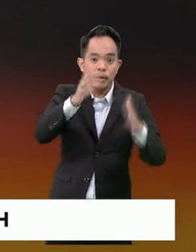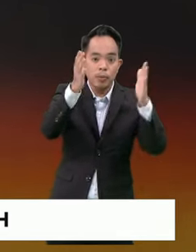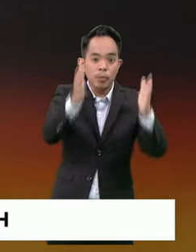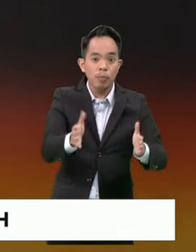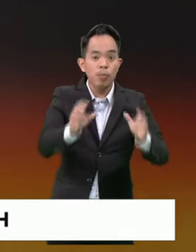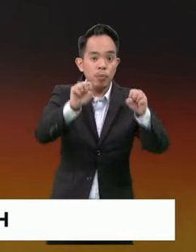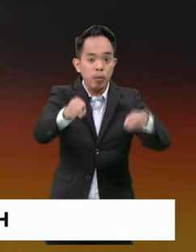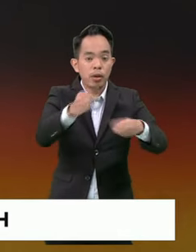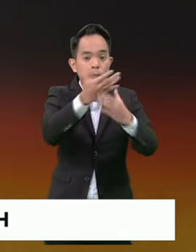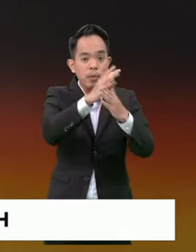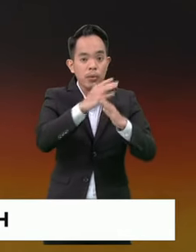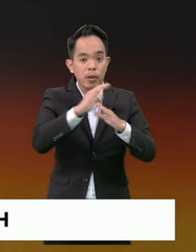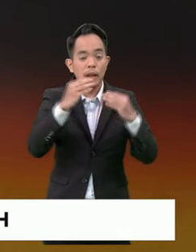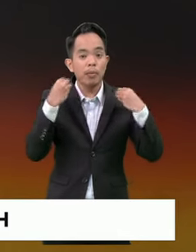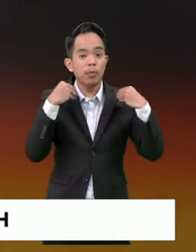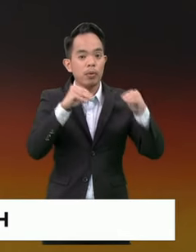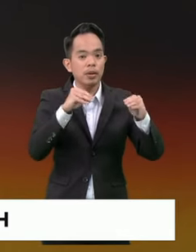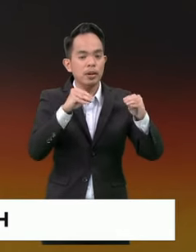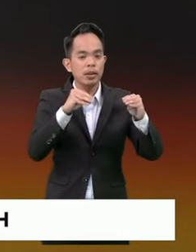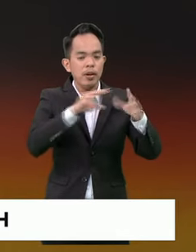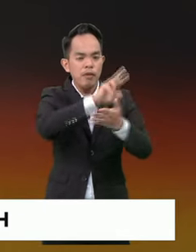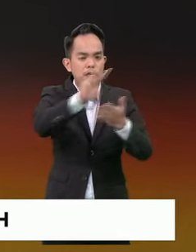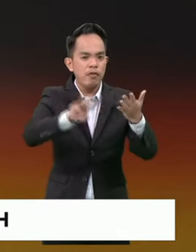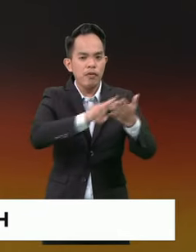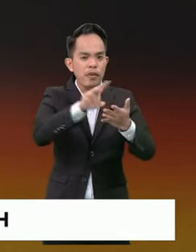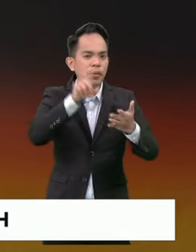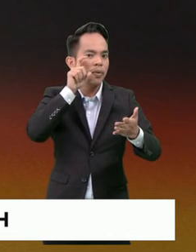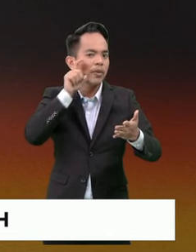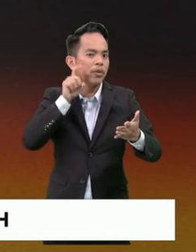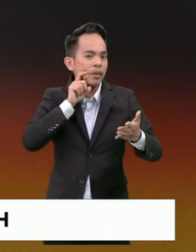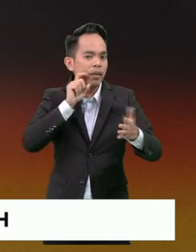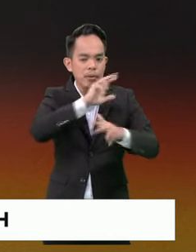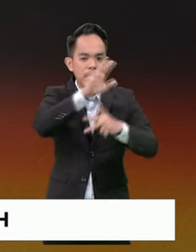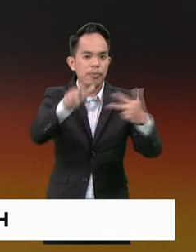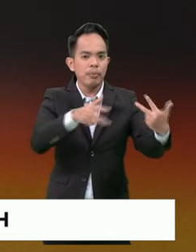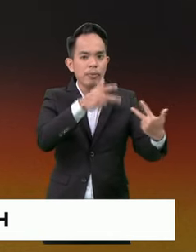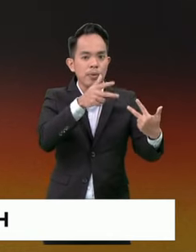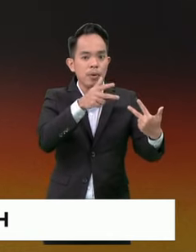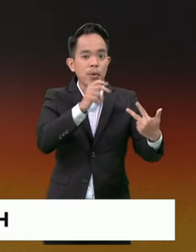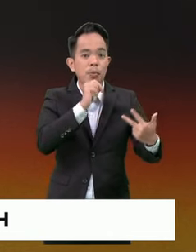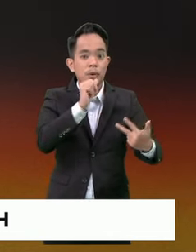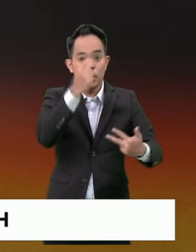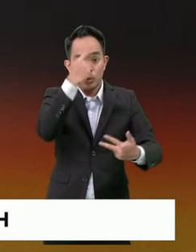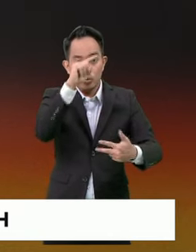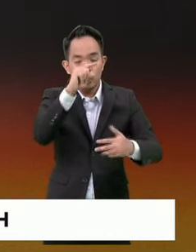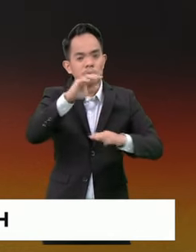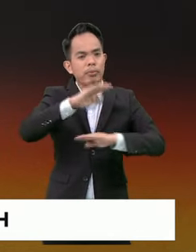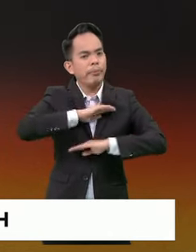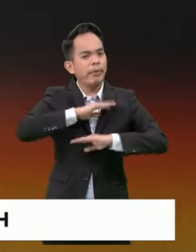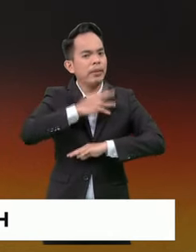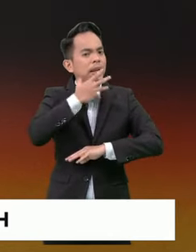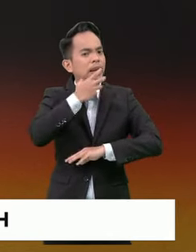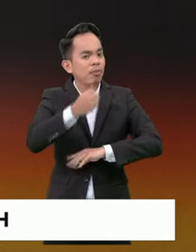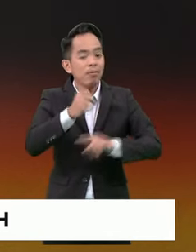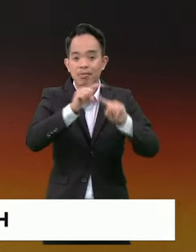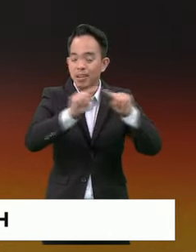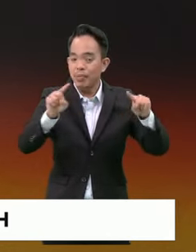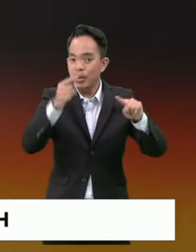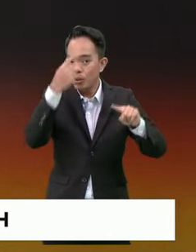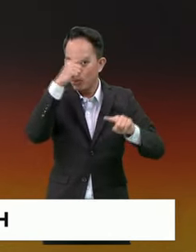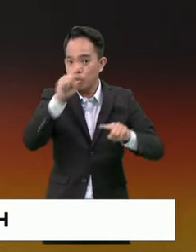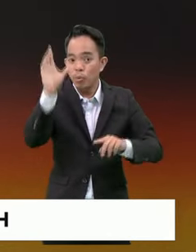berkongsi dan menjual adegan panas secara dalam talian. Tidak hanya untuk kepuasan nafsu tetapi juga